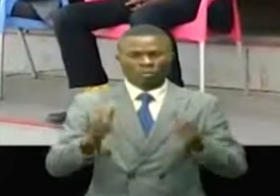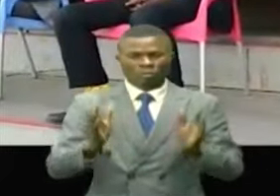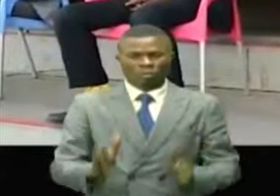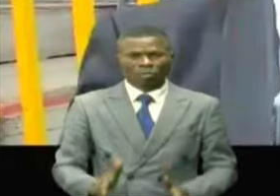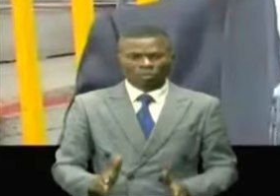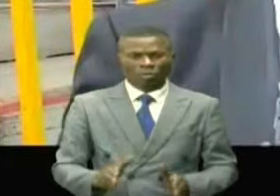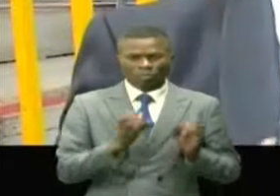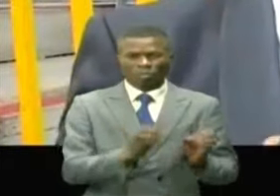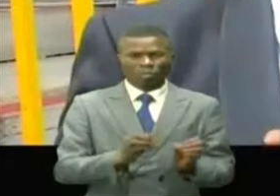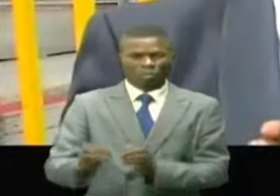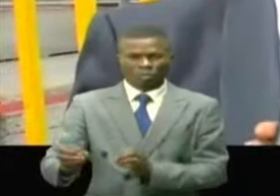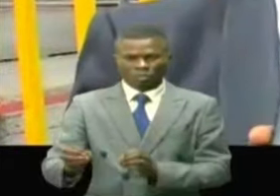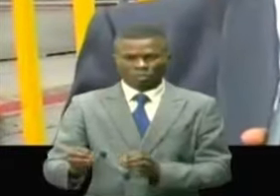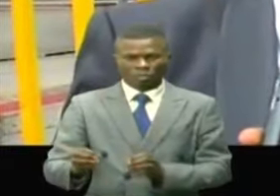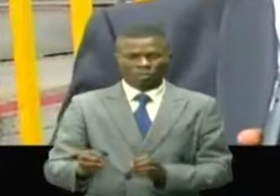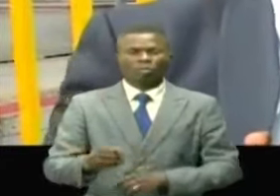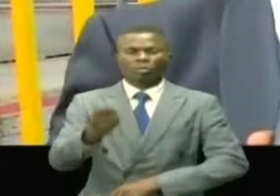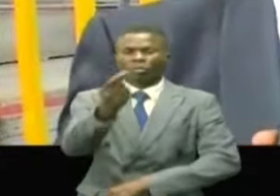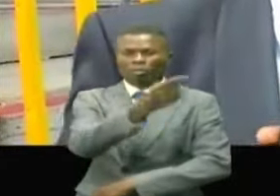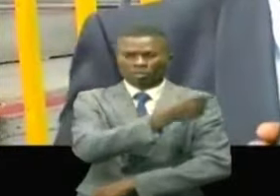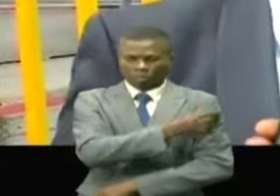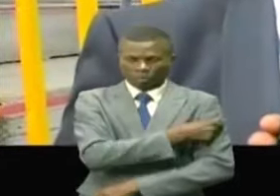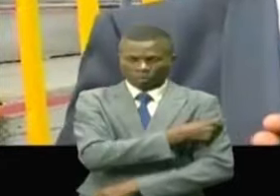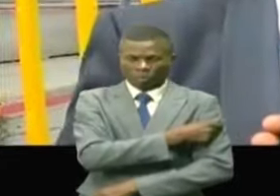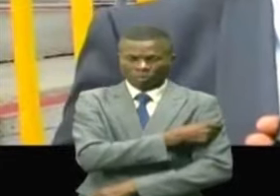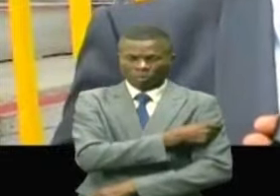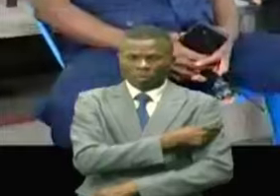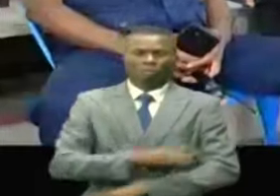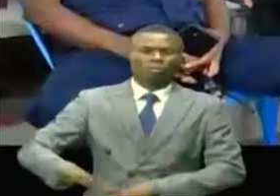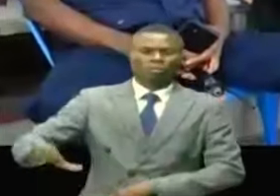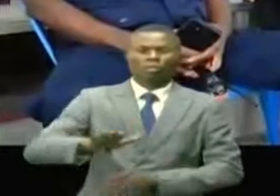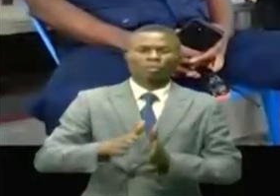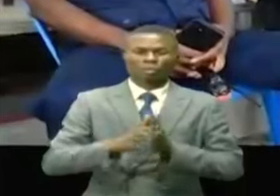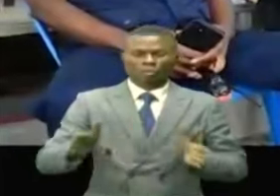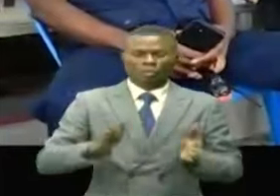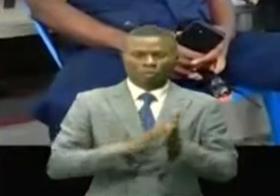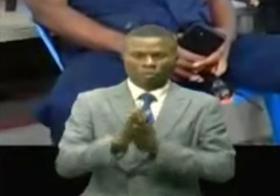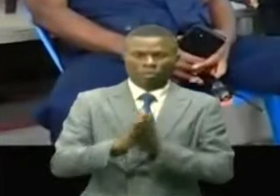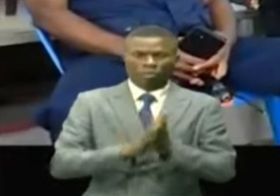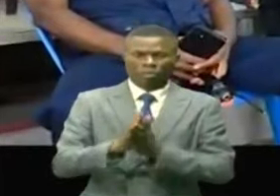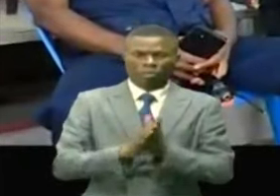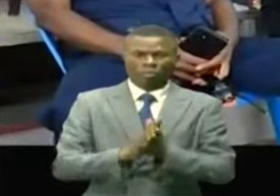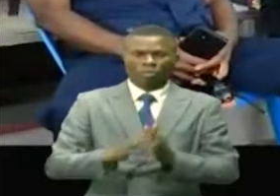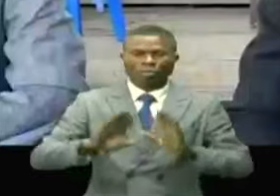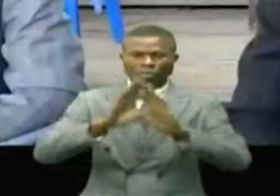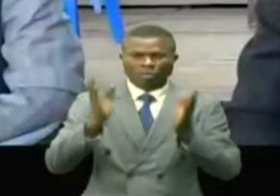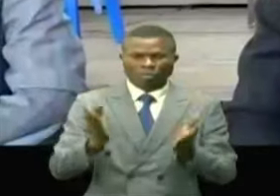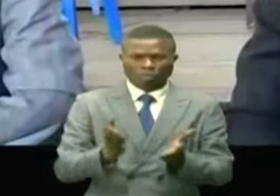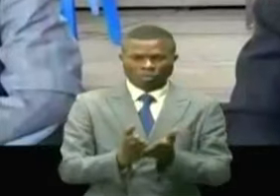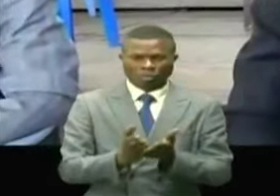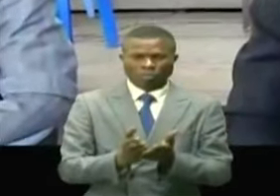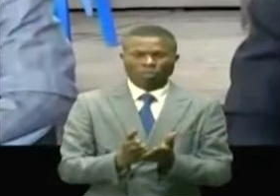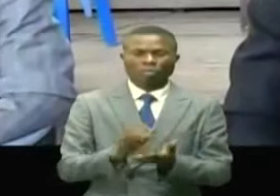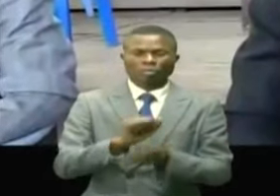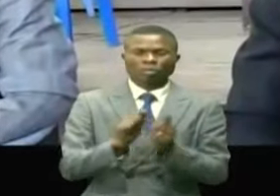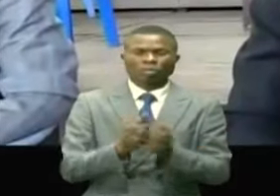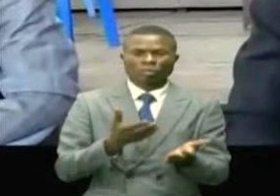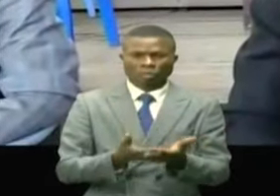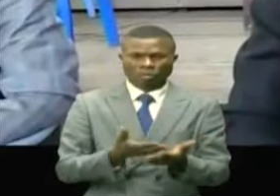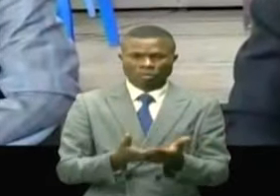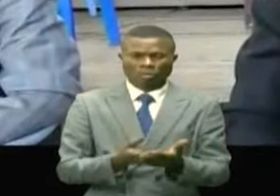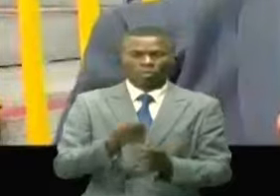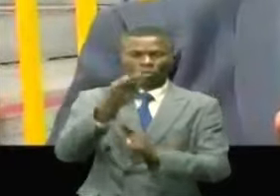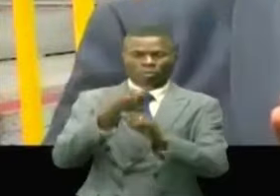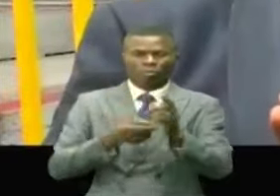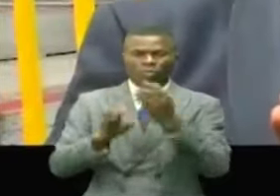de poste vaccinal dans tous les pays qui concerne toutes les v provinces et au mois